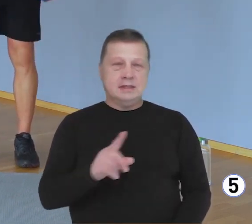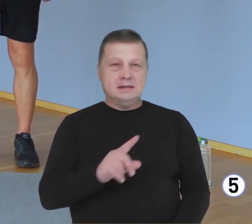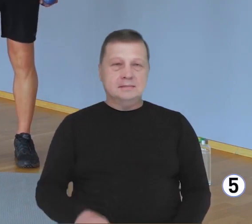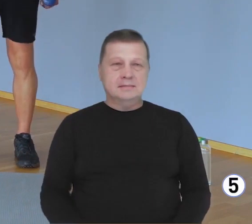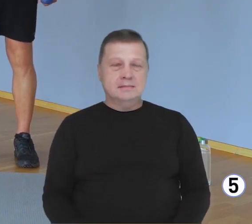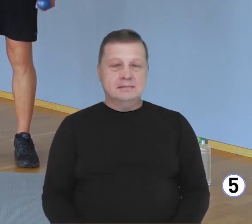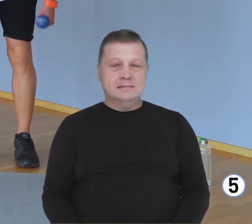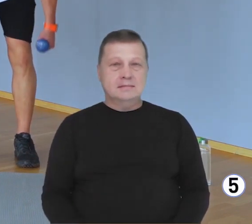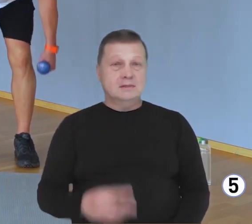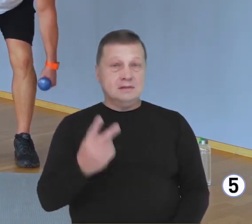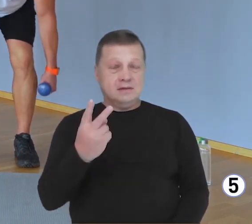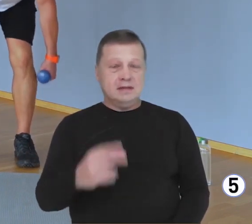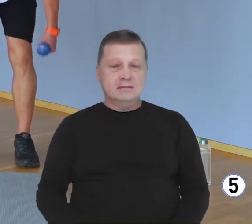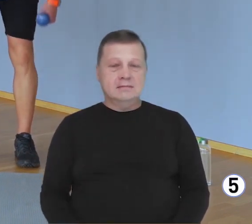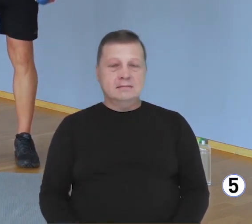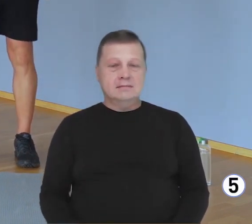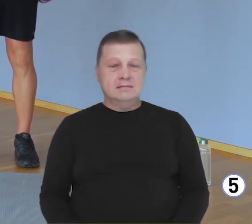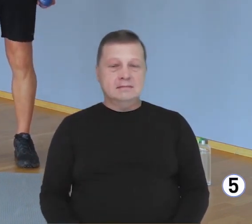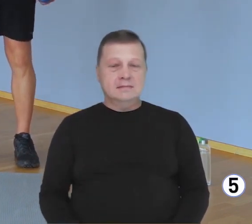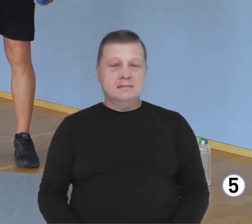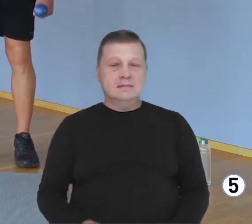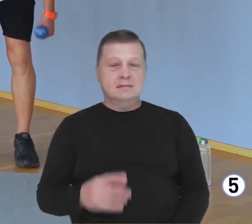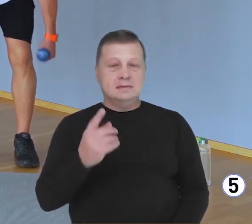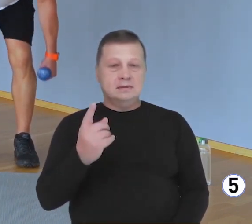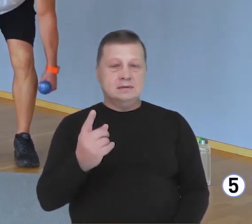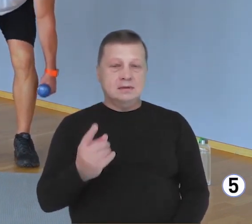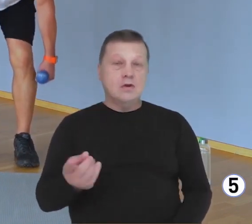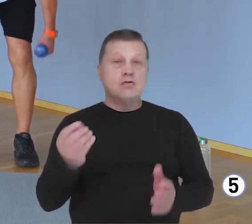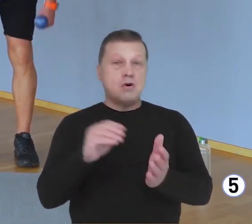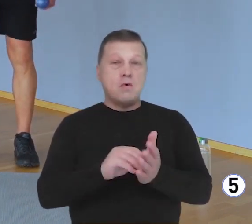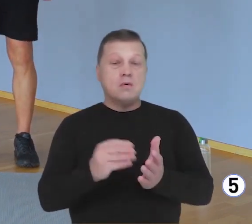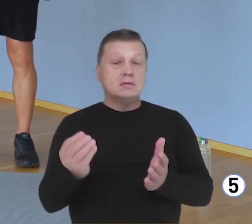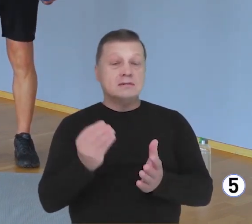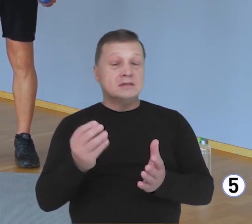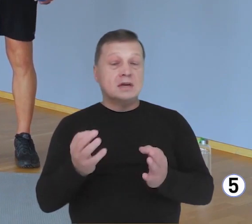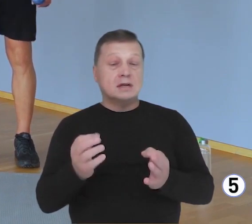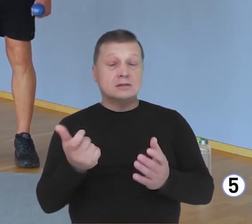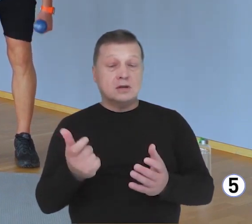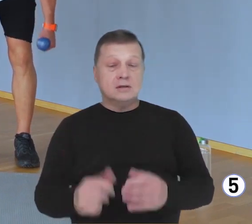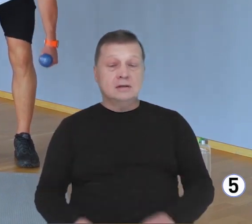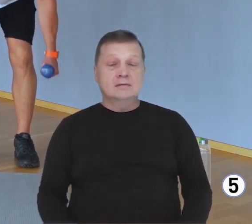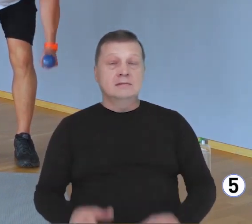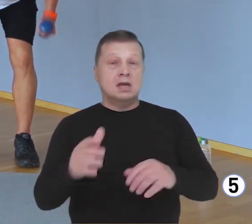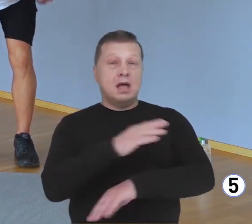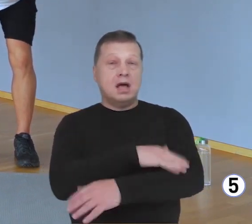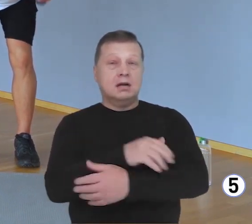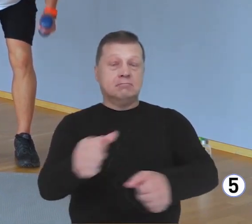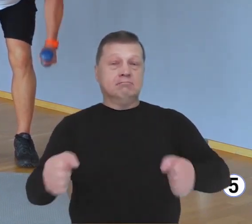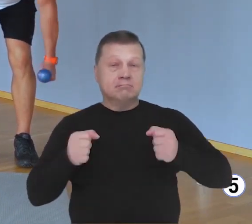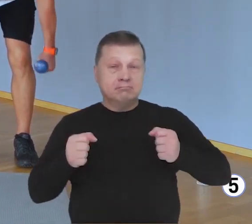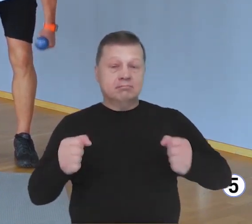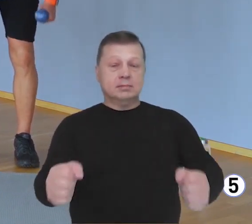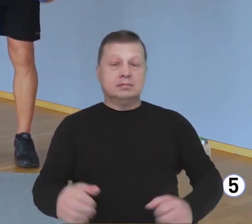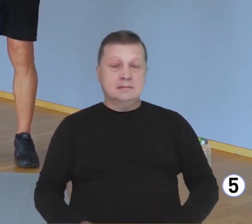Jeszcze trzy, dwa i zmieniamy, dorzucamy do tego